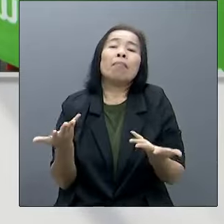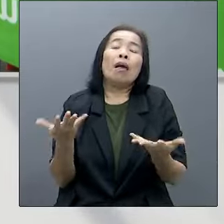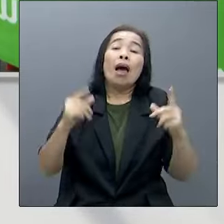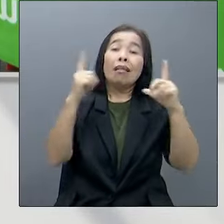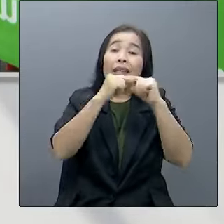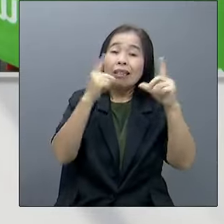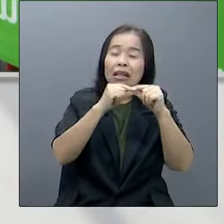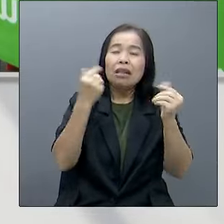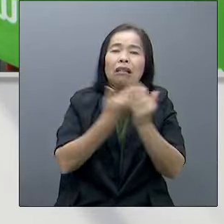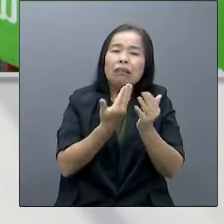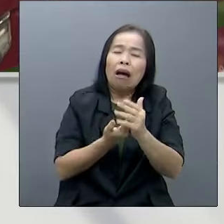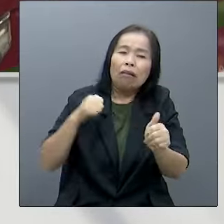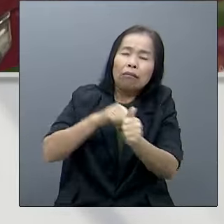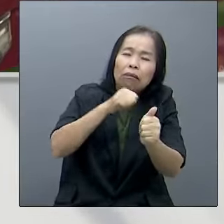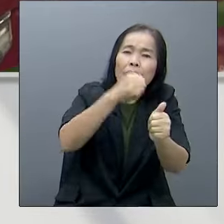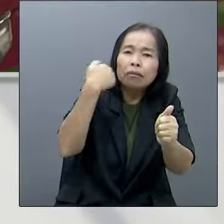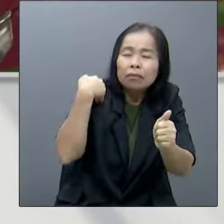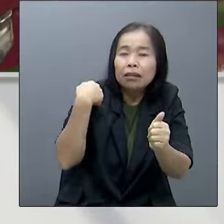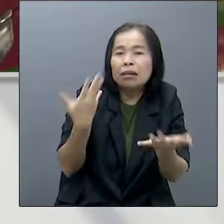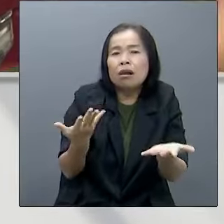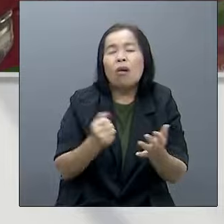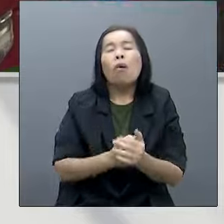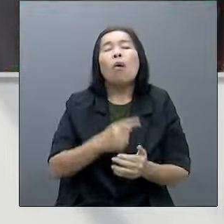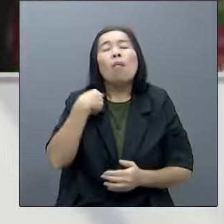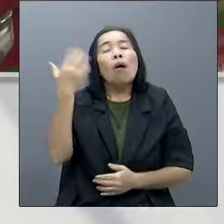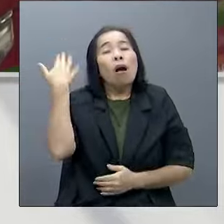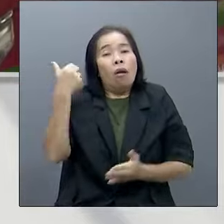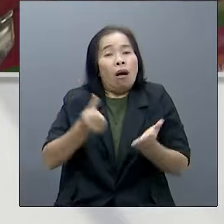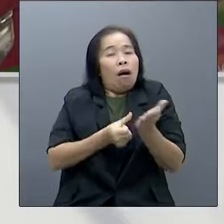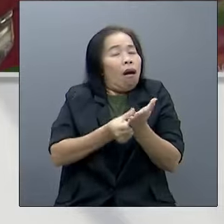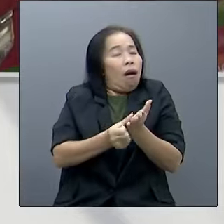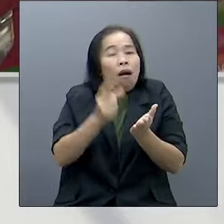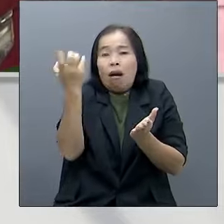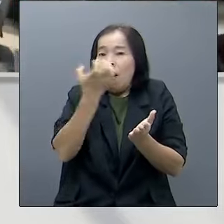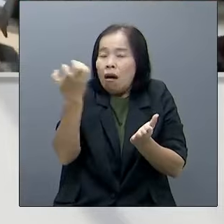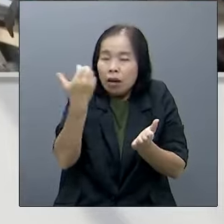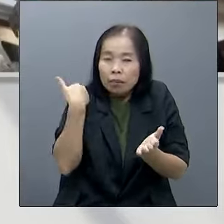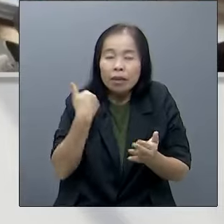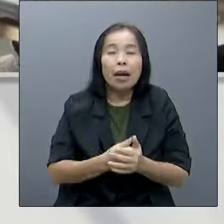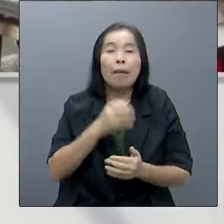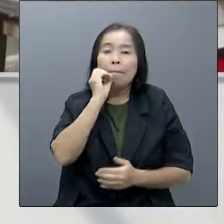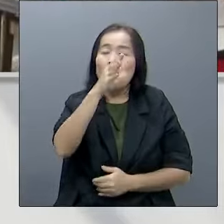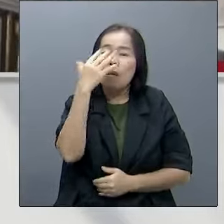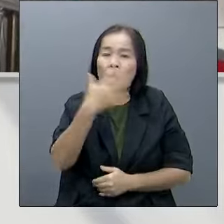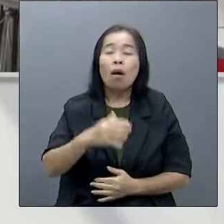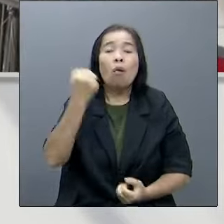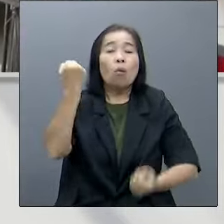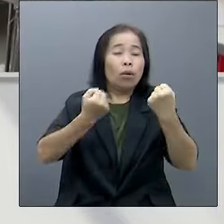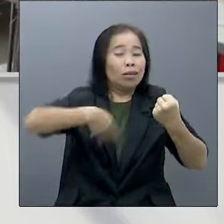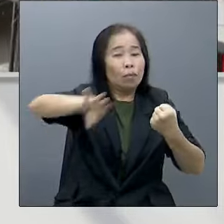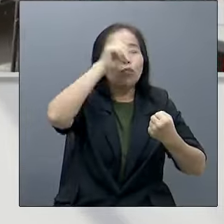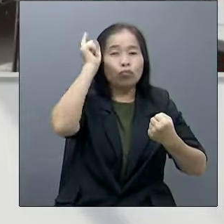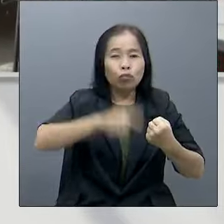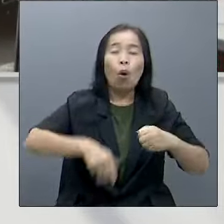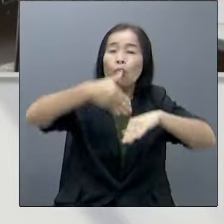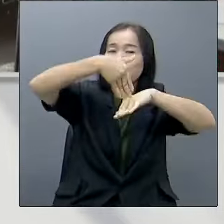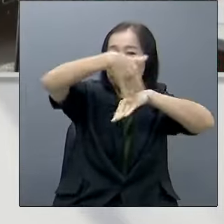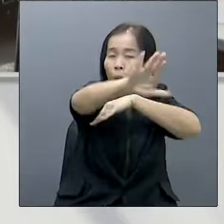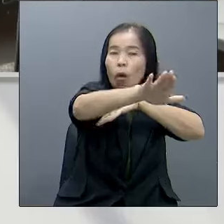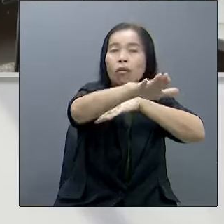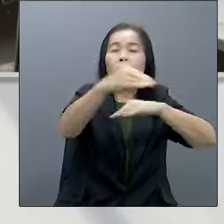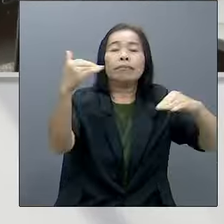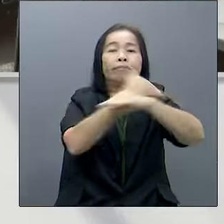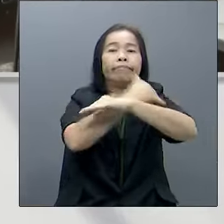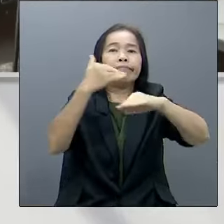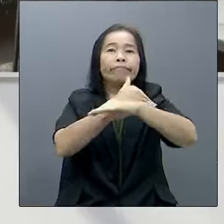อกแล้วนะวาแกเบืองตนคืตั้งแต่ 1 กุภัพัธที่ผ่านมากำหนดให้รถโดยสารทุกคันค่ะไปจอดส่งผู้โดยสารในพืนที่ขา